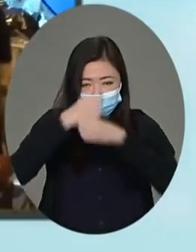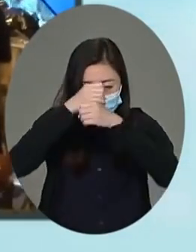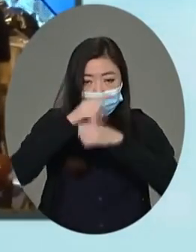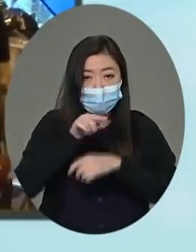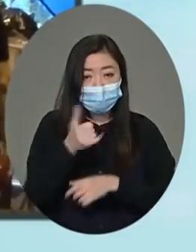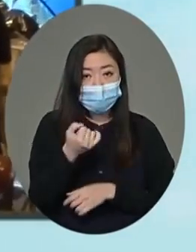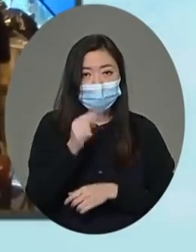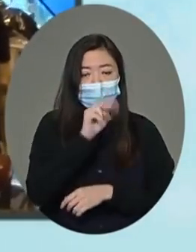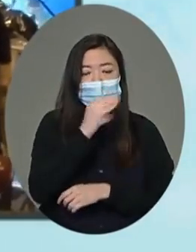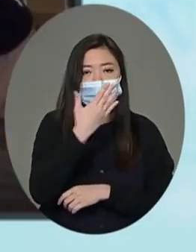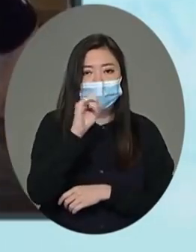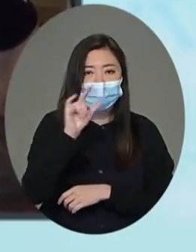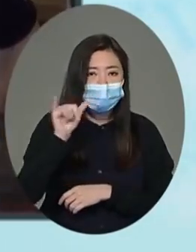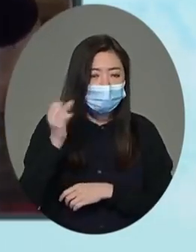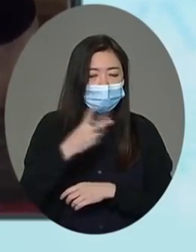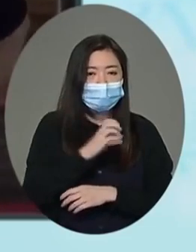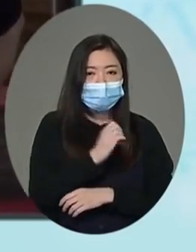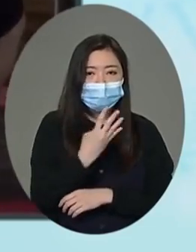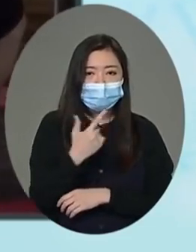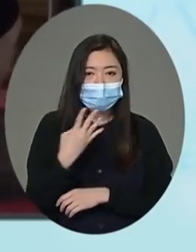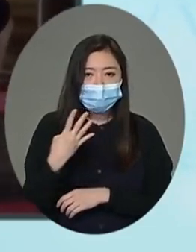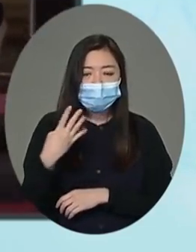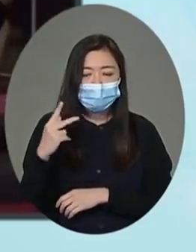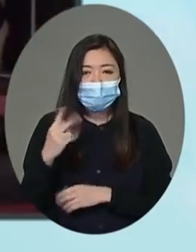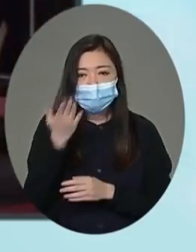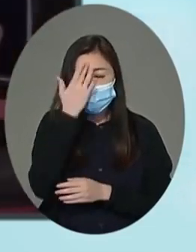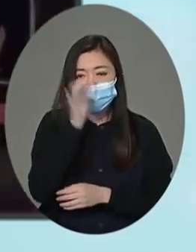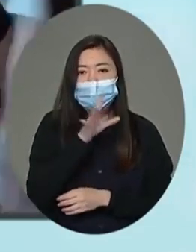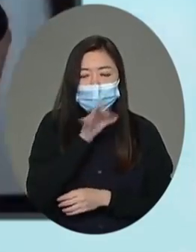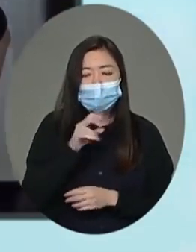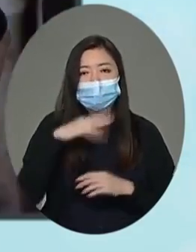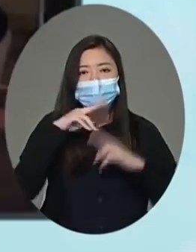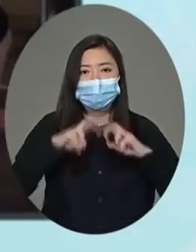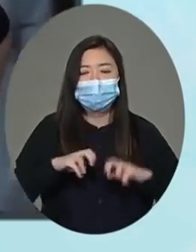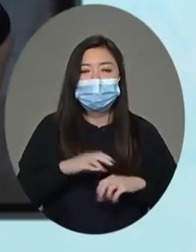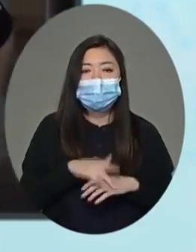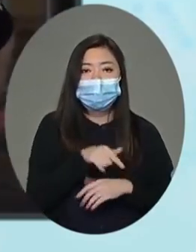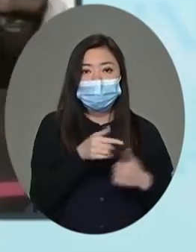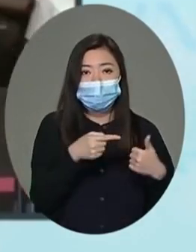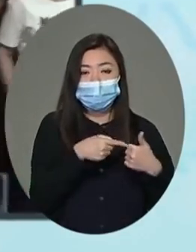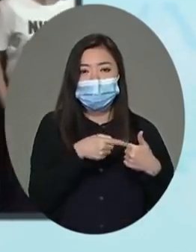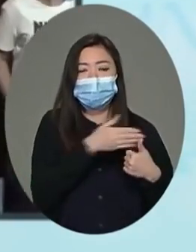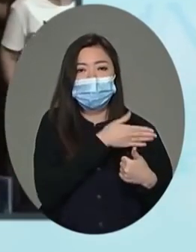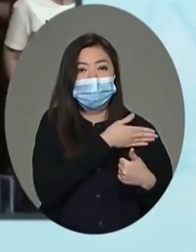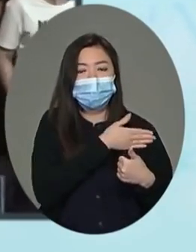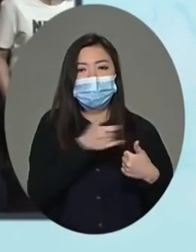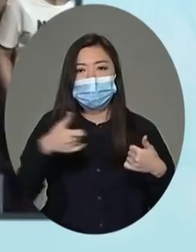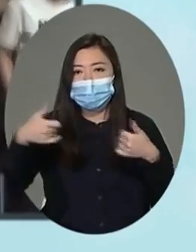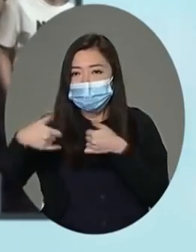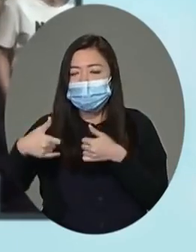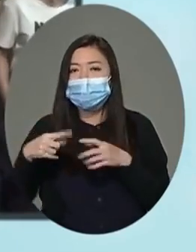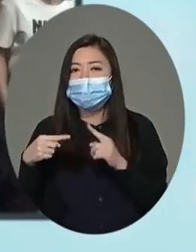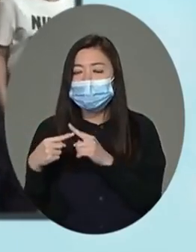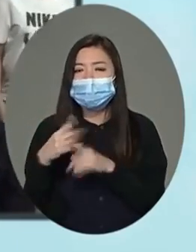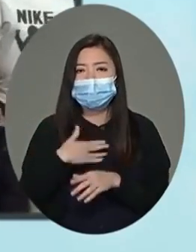同样有 N501Y 同 E484K 变种病毒株。呢名外佣的紧密接触者都要强制检